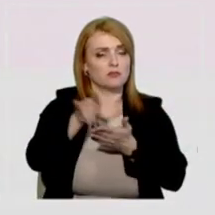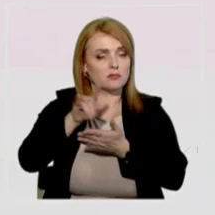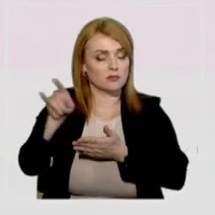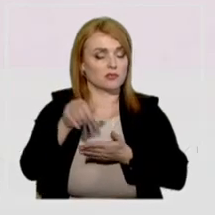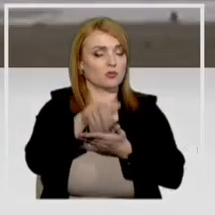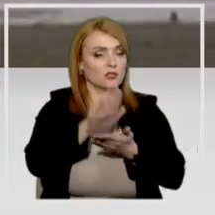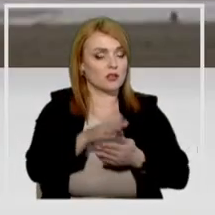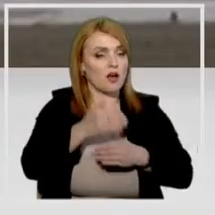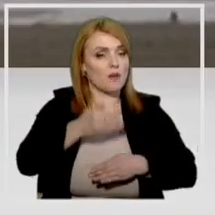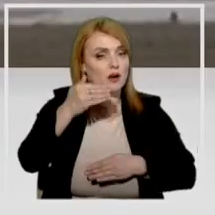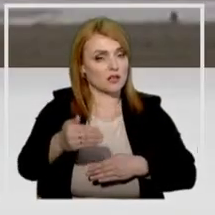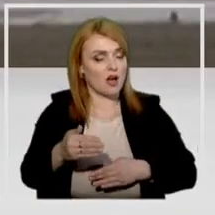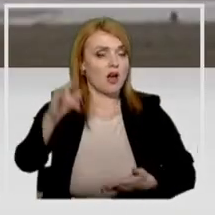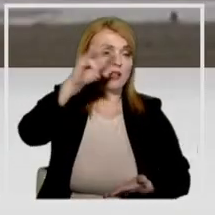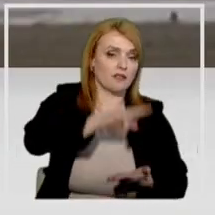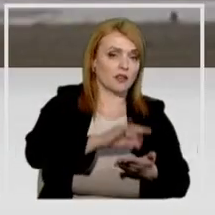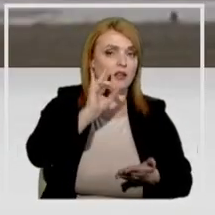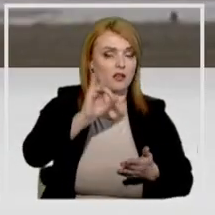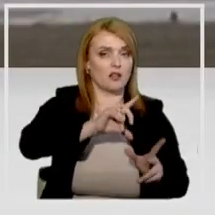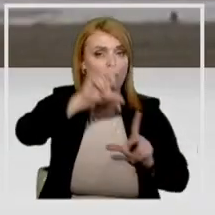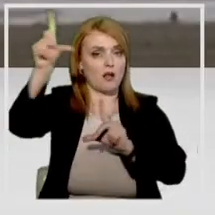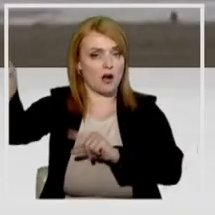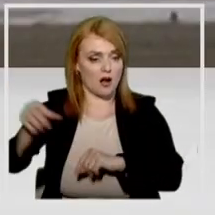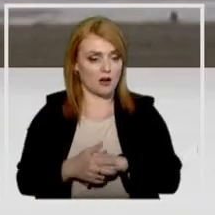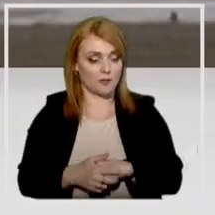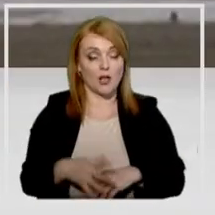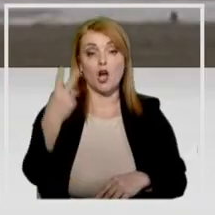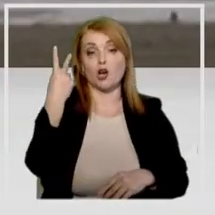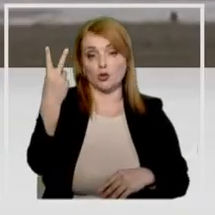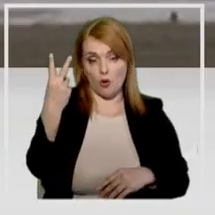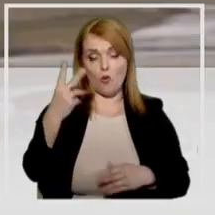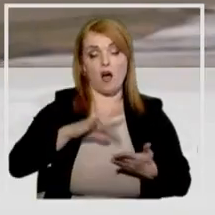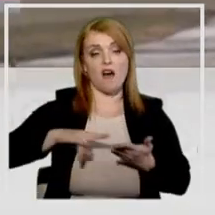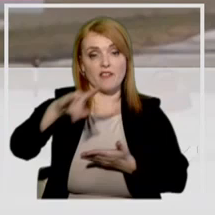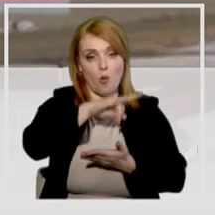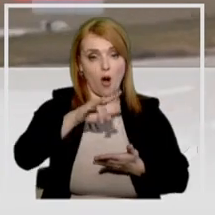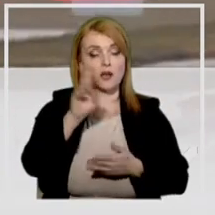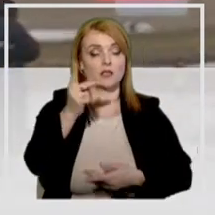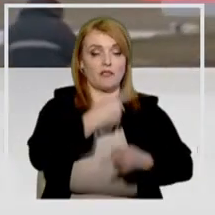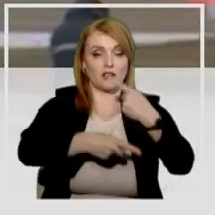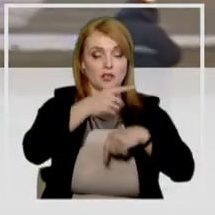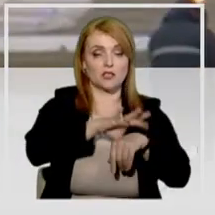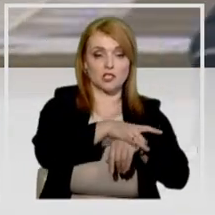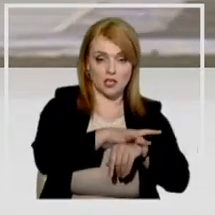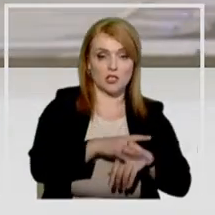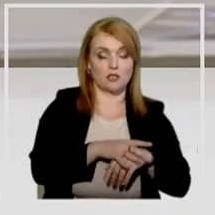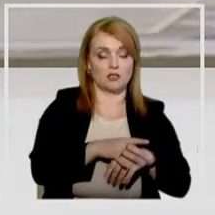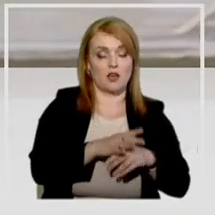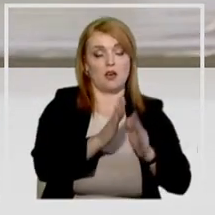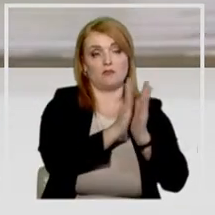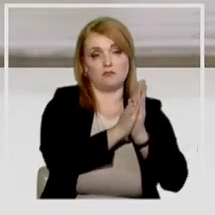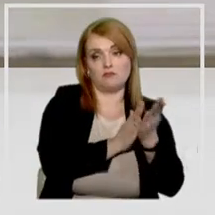atât la venire cât și la plecare, iar 2 avioane care veneau din capitala Azerbaidjanului și a Georgiei au fost redirecționate